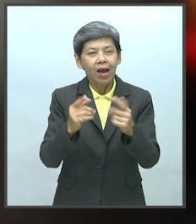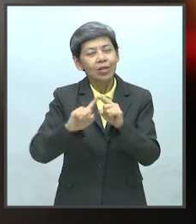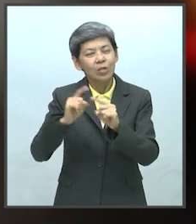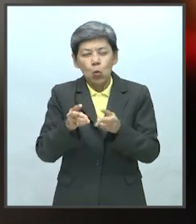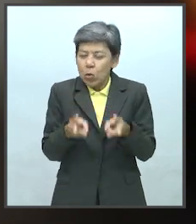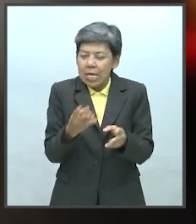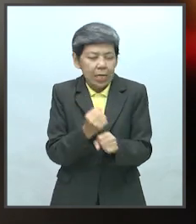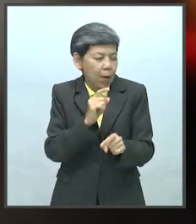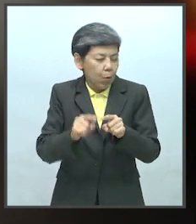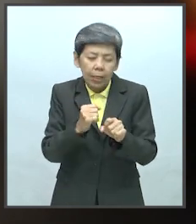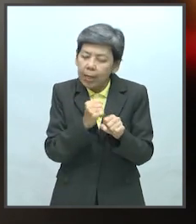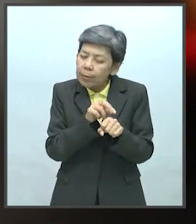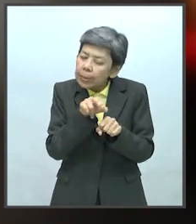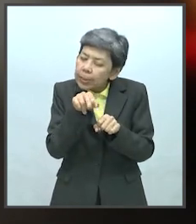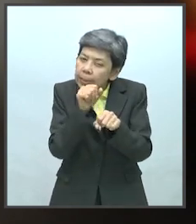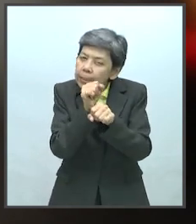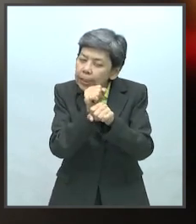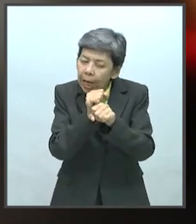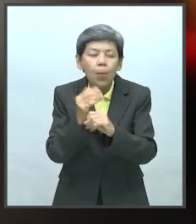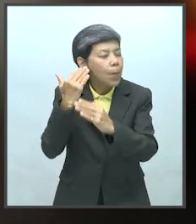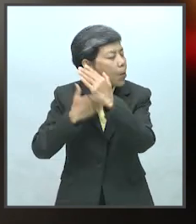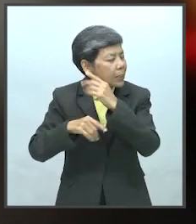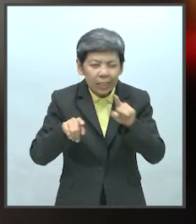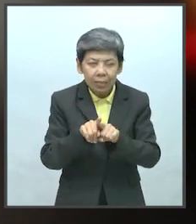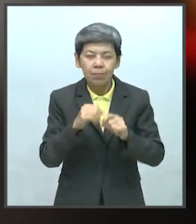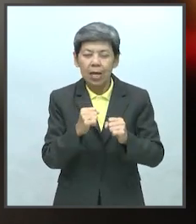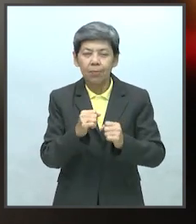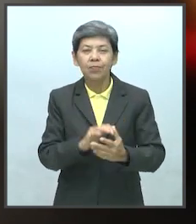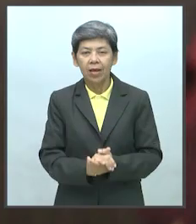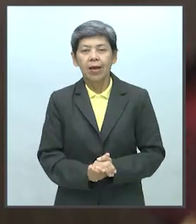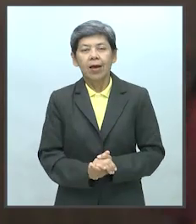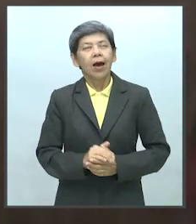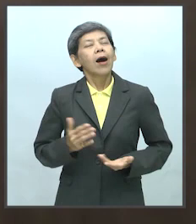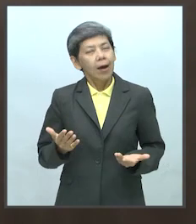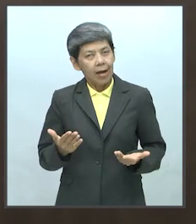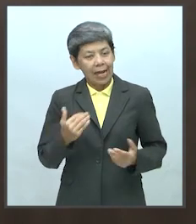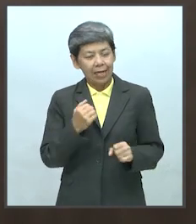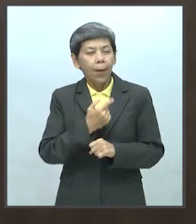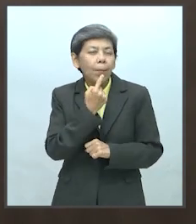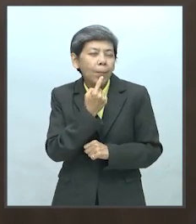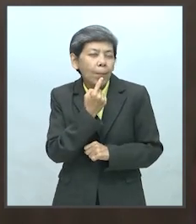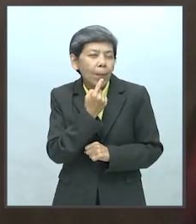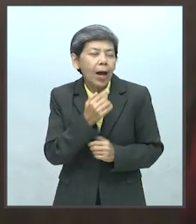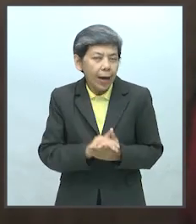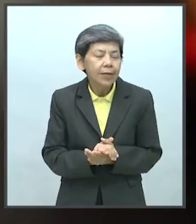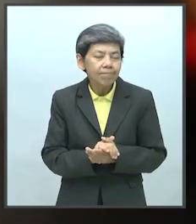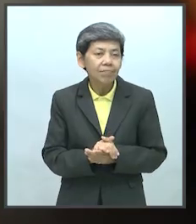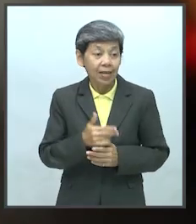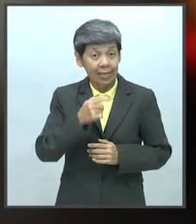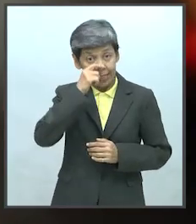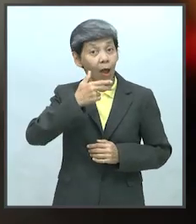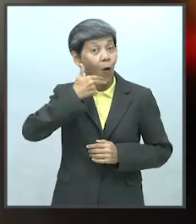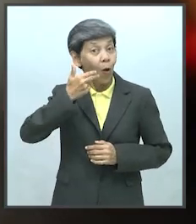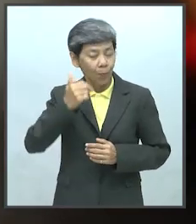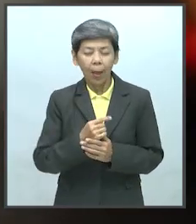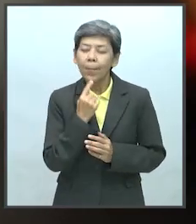ทคนิควัตถุดิบสมัยใหม่แต่ทำให้ใกล้เคียงกับในสมัยโบราณมากที่สุด คราวนี้พอมาพูดถึงเรื่องของรสชาติบ้างคือจริงๆ